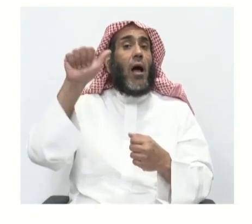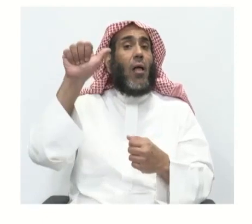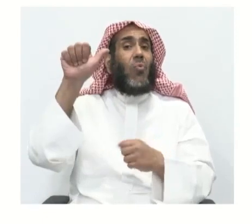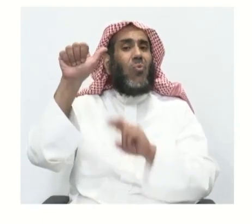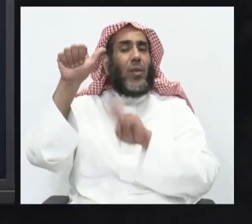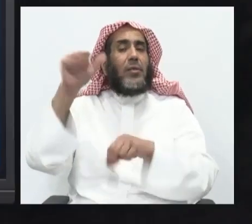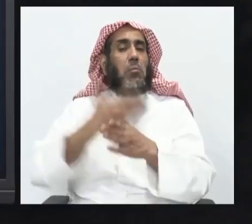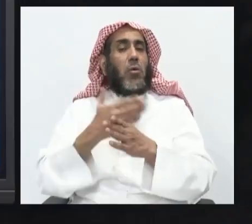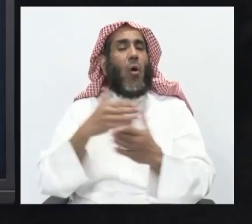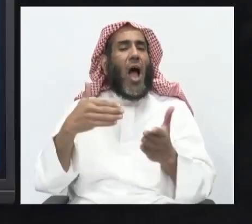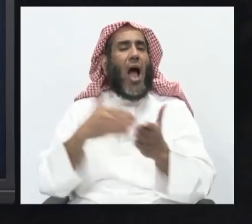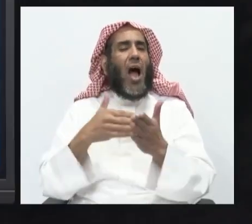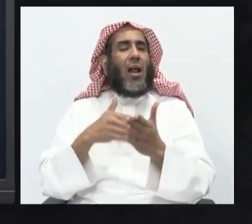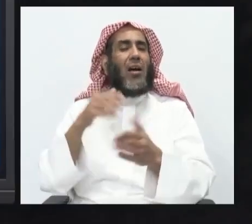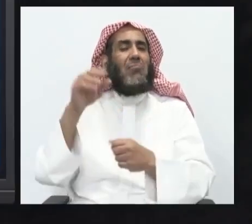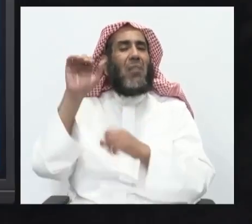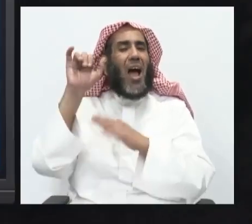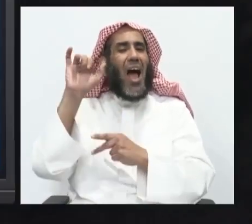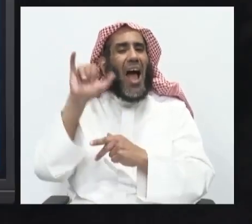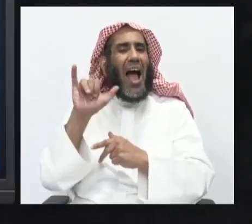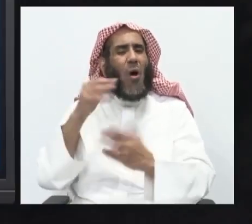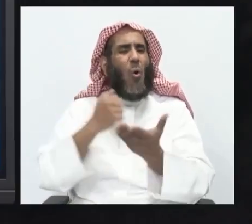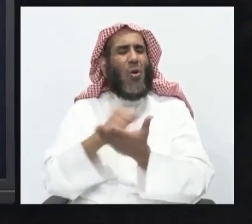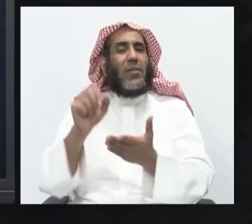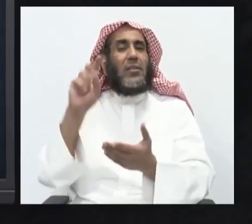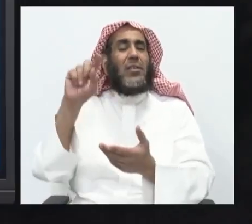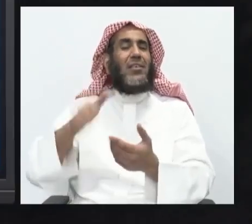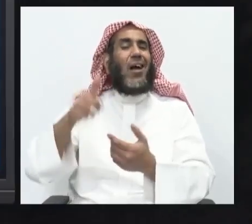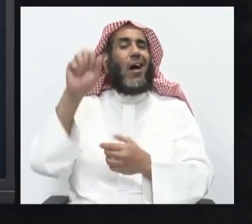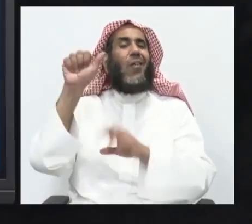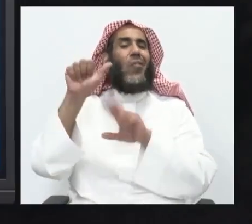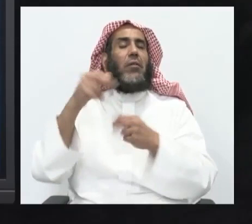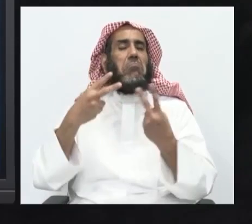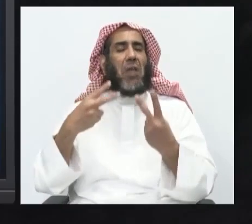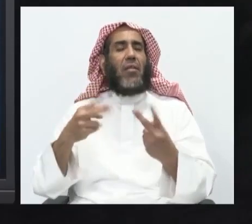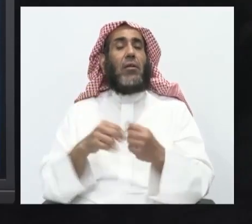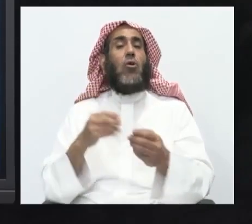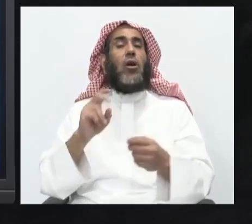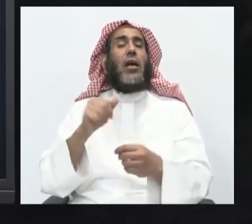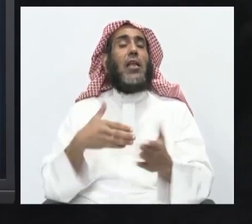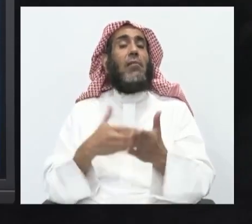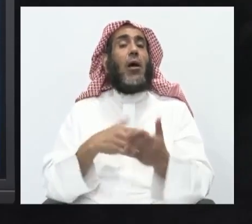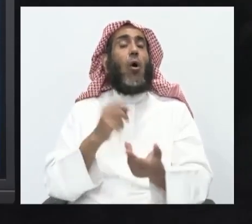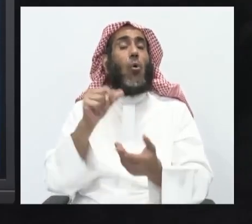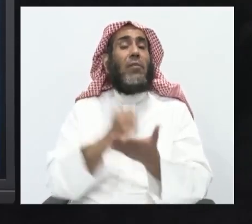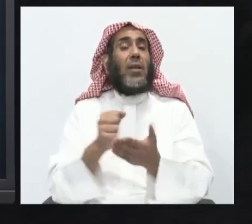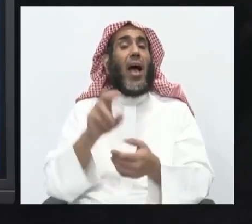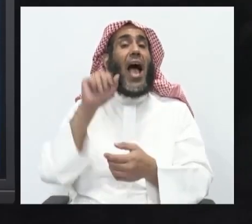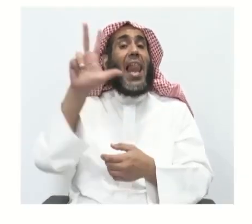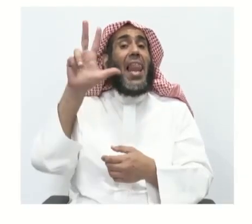منقوص اها راضي فهنا حذفت الياء كلمه حذفت منها همزه ال